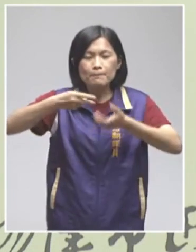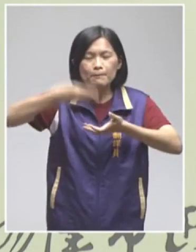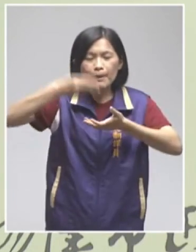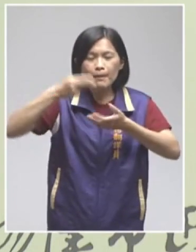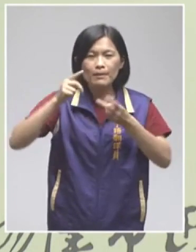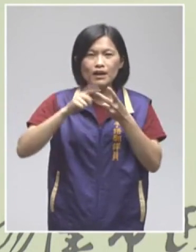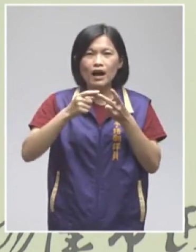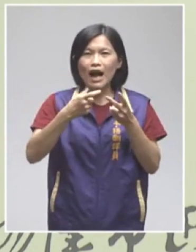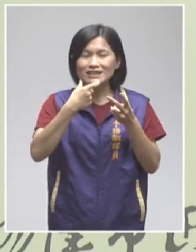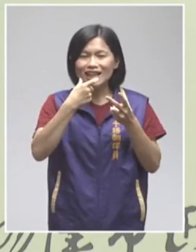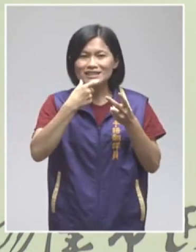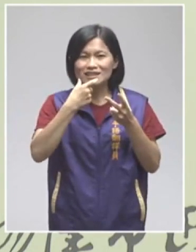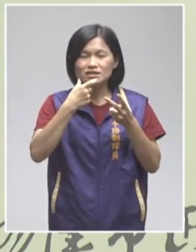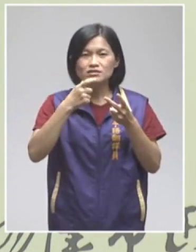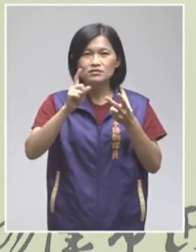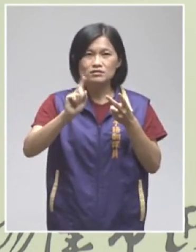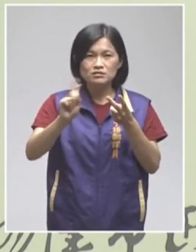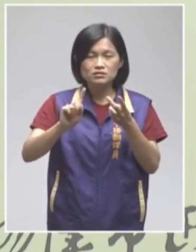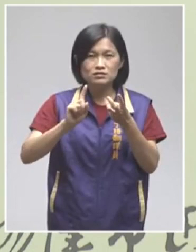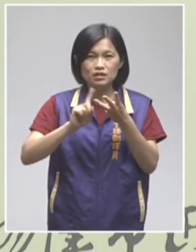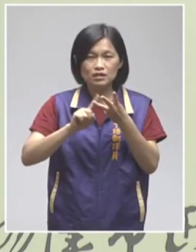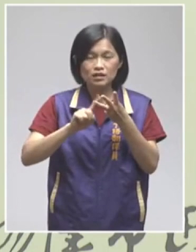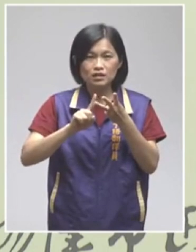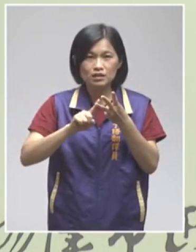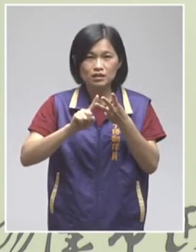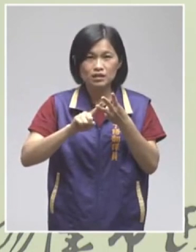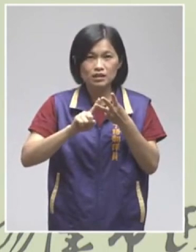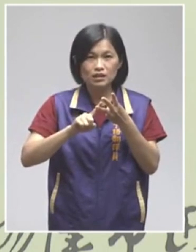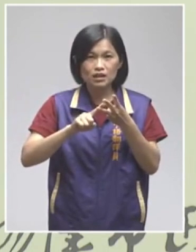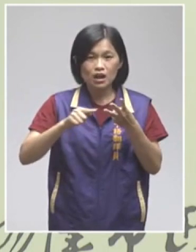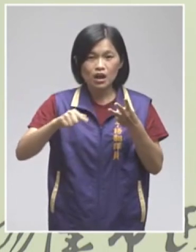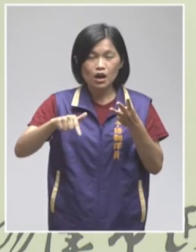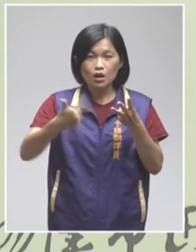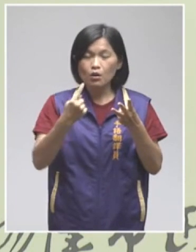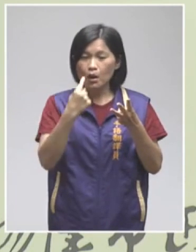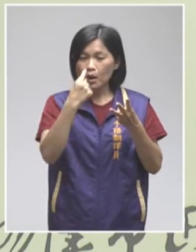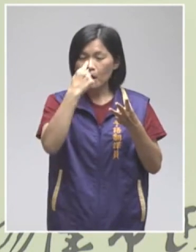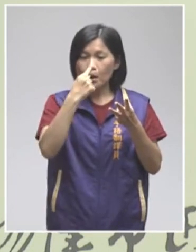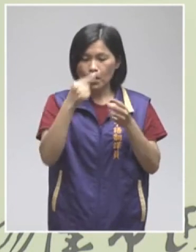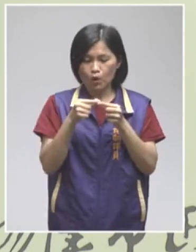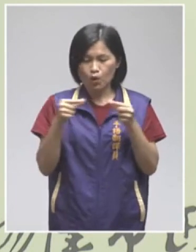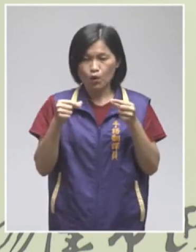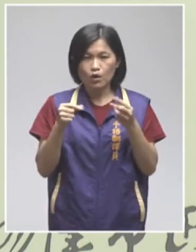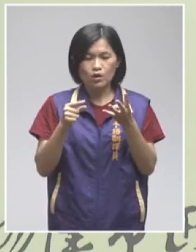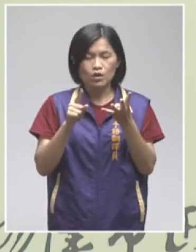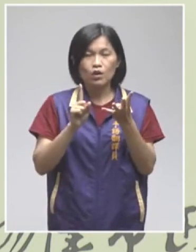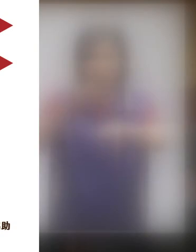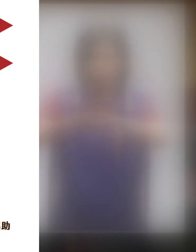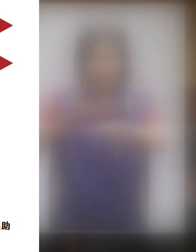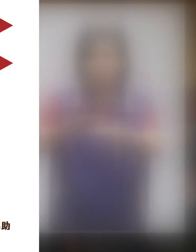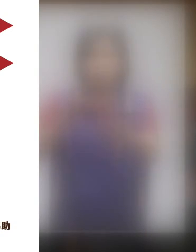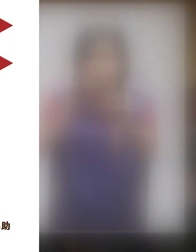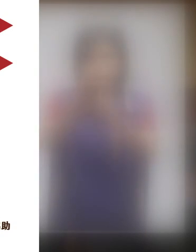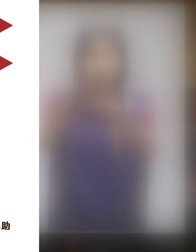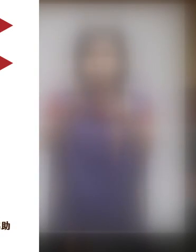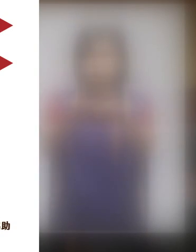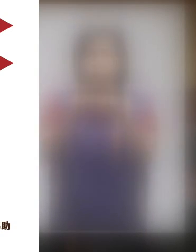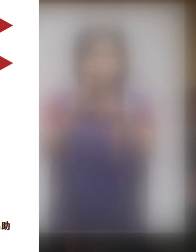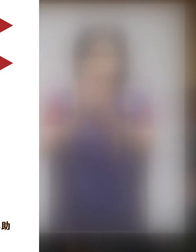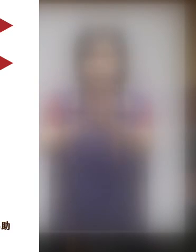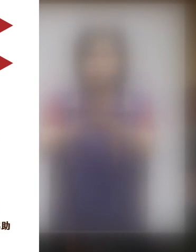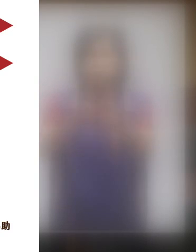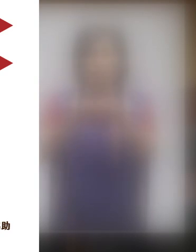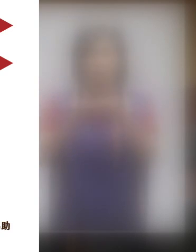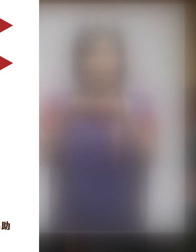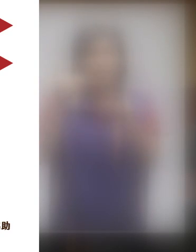点心啊，有这个快筛试剂等等啊，酒精啊都有。 只要带着确诊者的